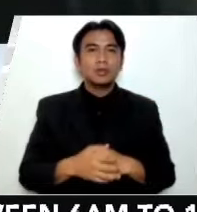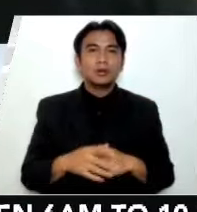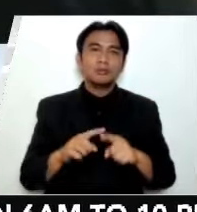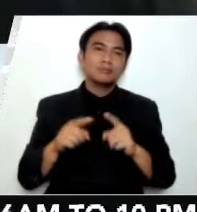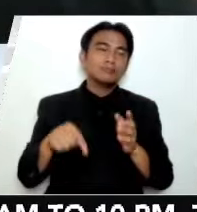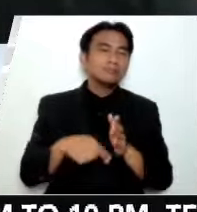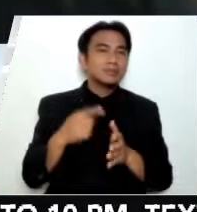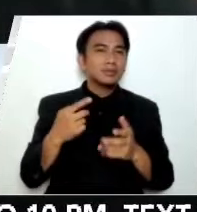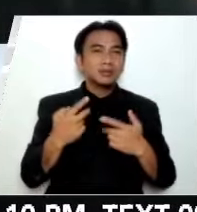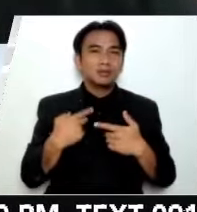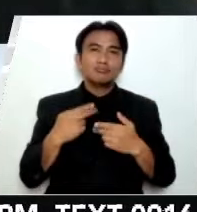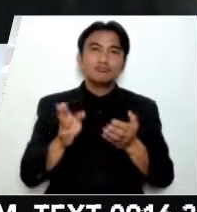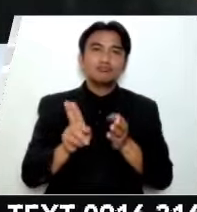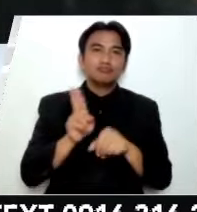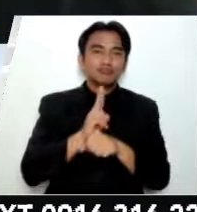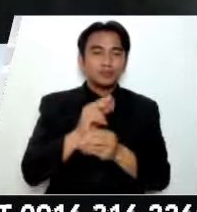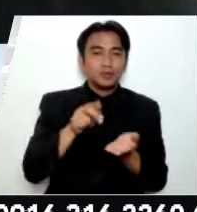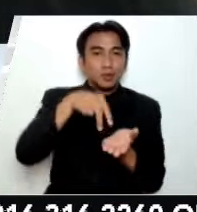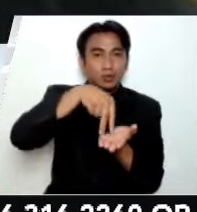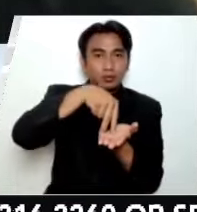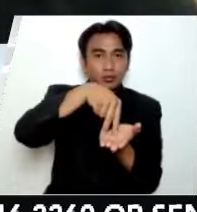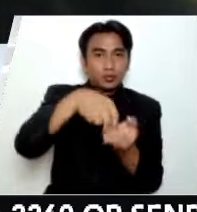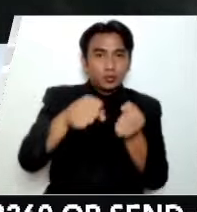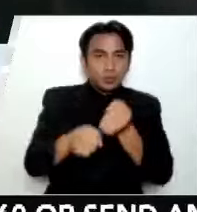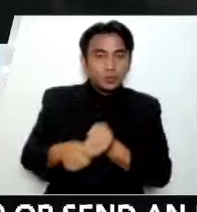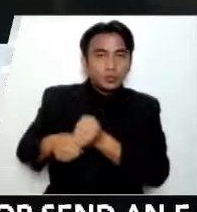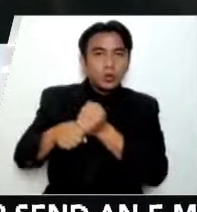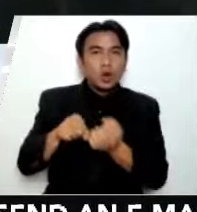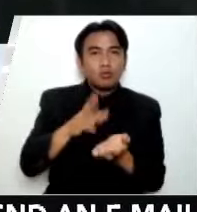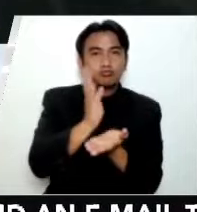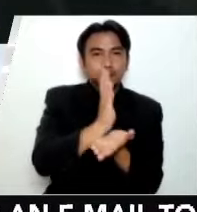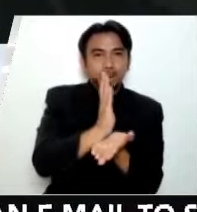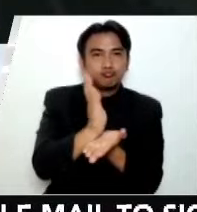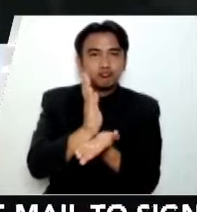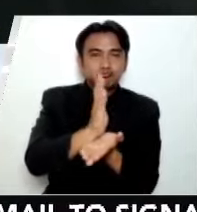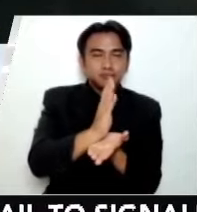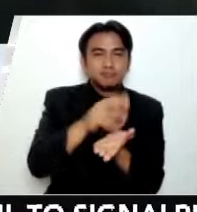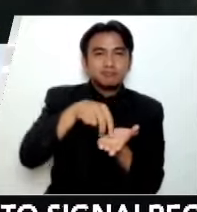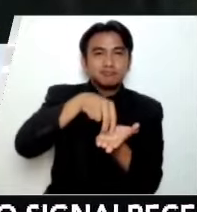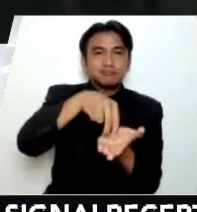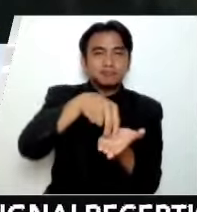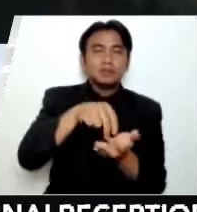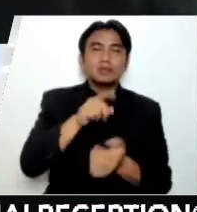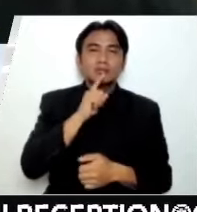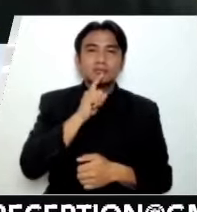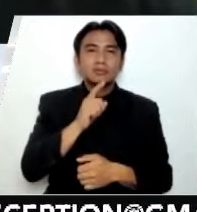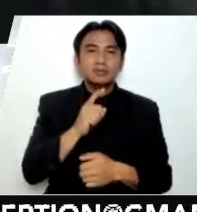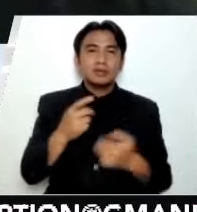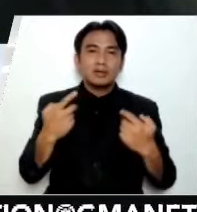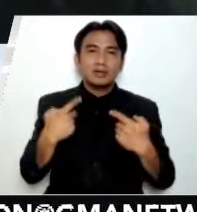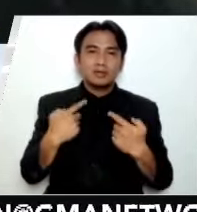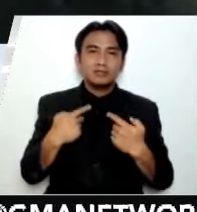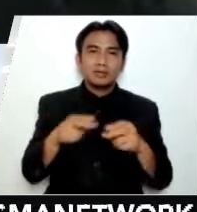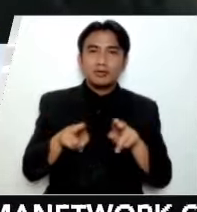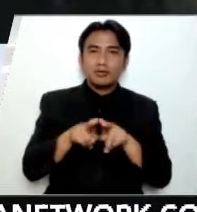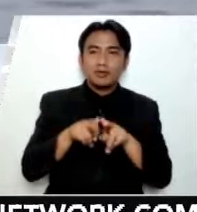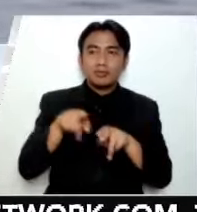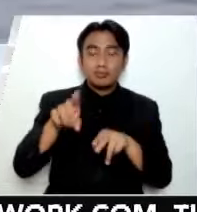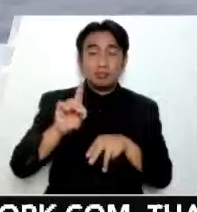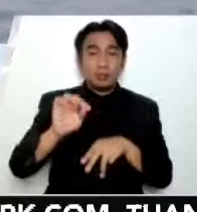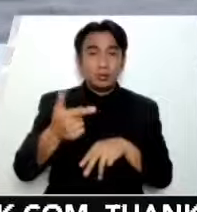kami, kayak or windsurf. At yung mga dogs naman namin are inherently natural sa kanila yung mahilig sa